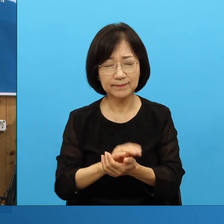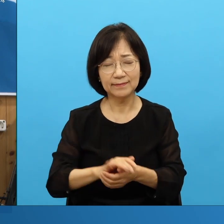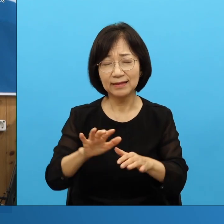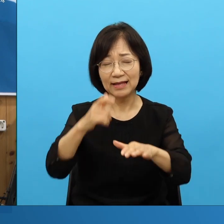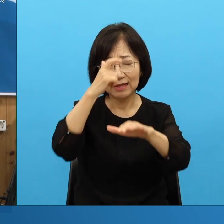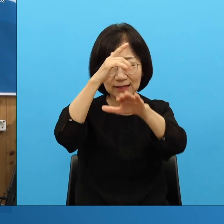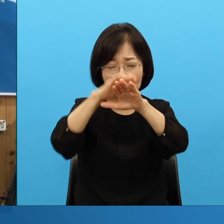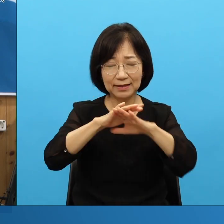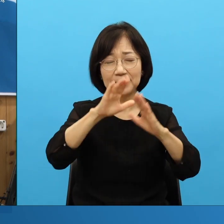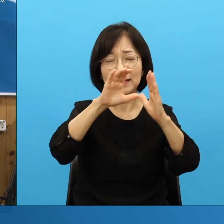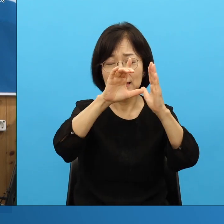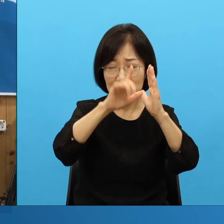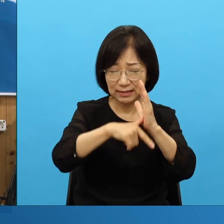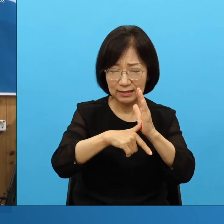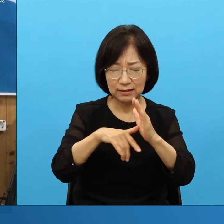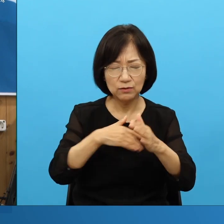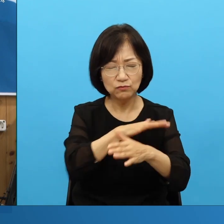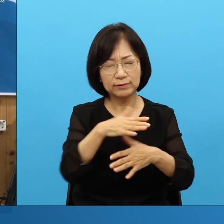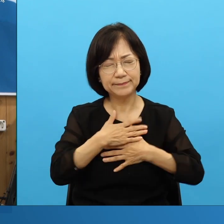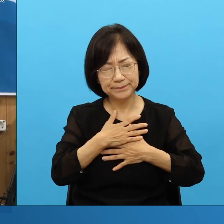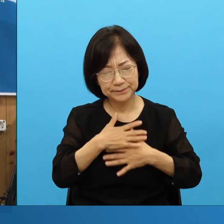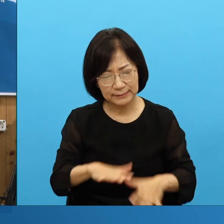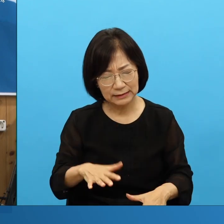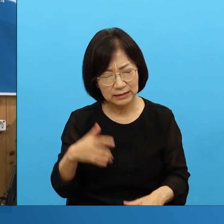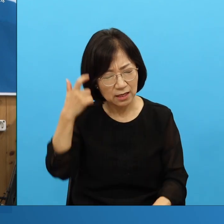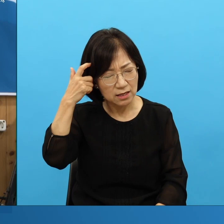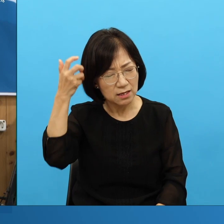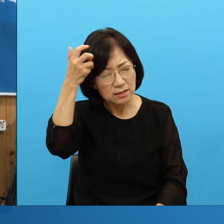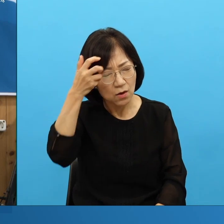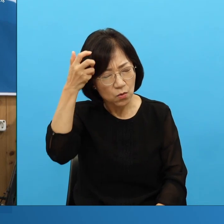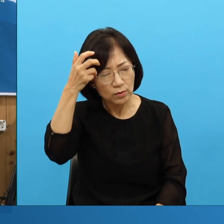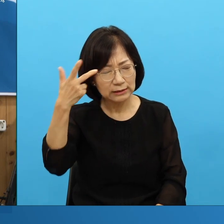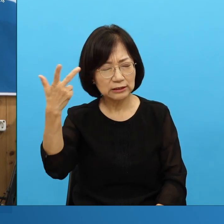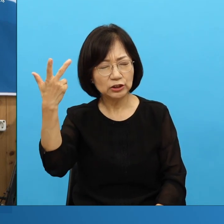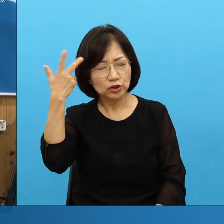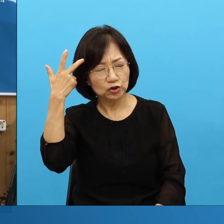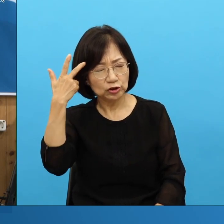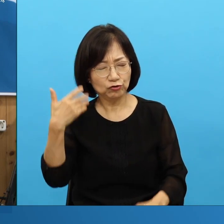이 시간에 우리 연약한 영혼, 정신, 육신이 치유받게 하시고